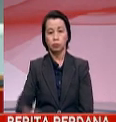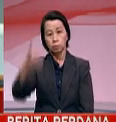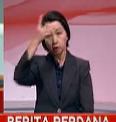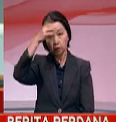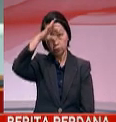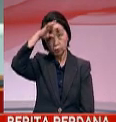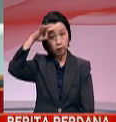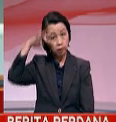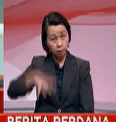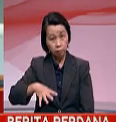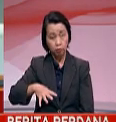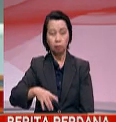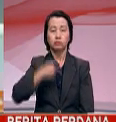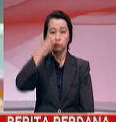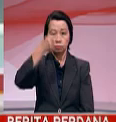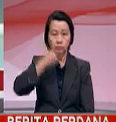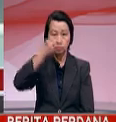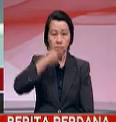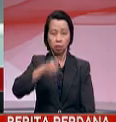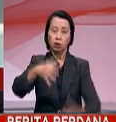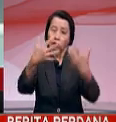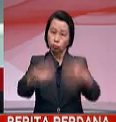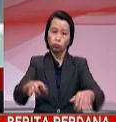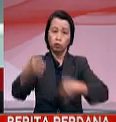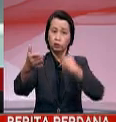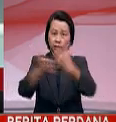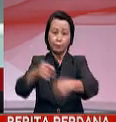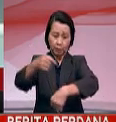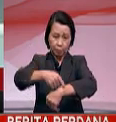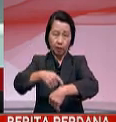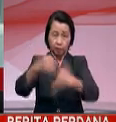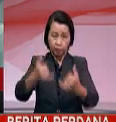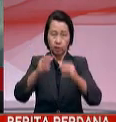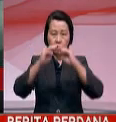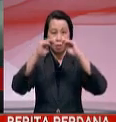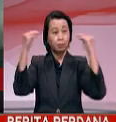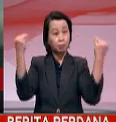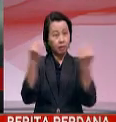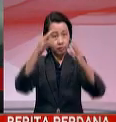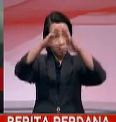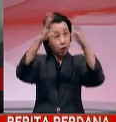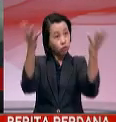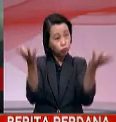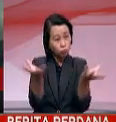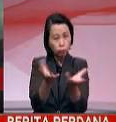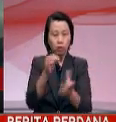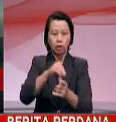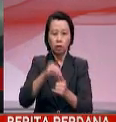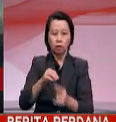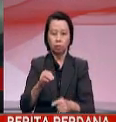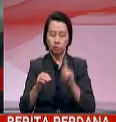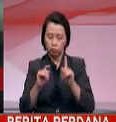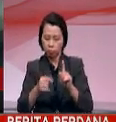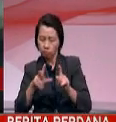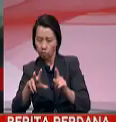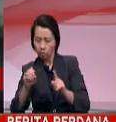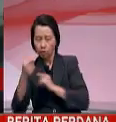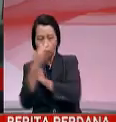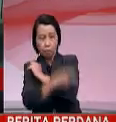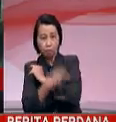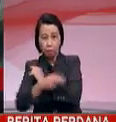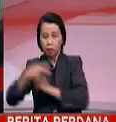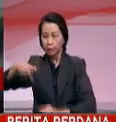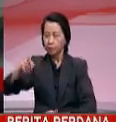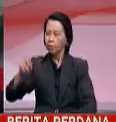Datuk Seri Hishamuddin juga menyatakannya sudah tiba masa masyarakat dunia atau 172 negara anggota